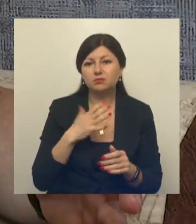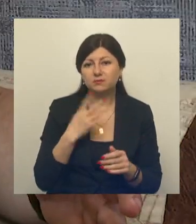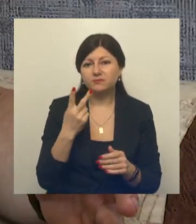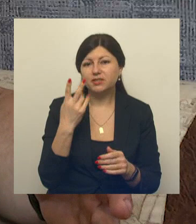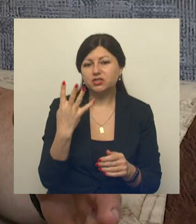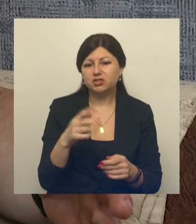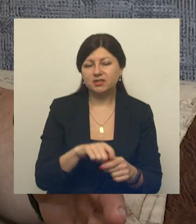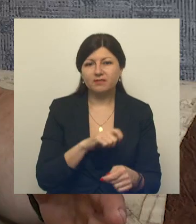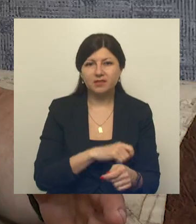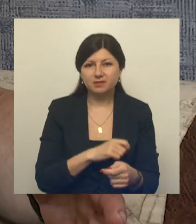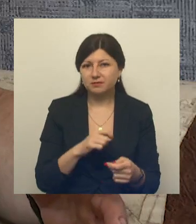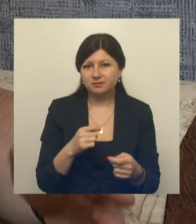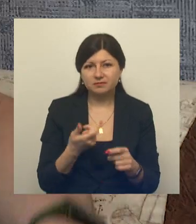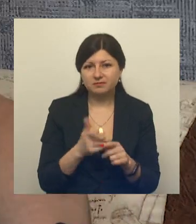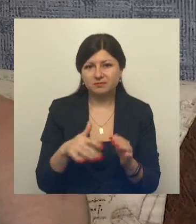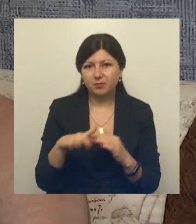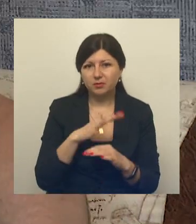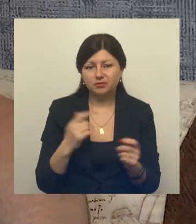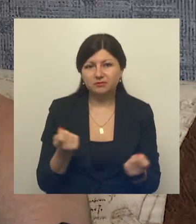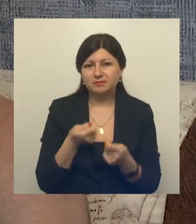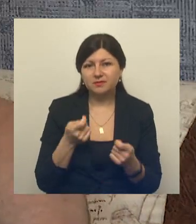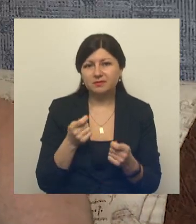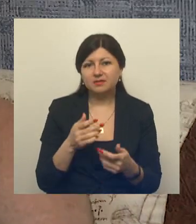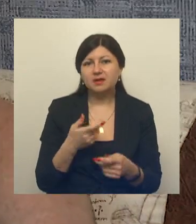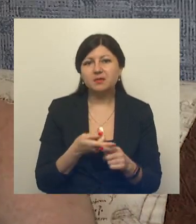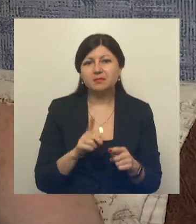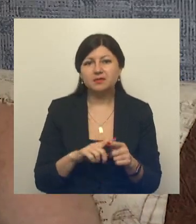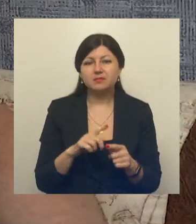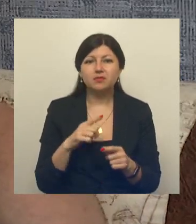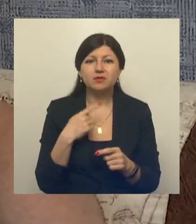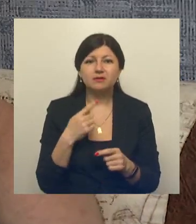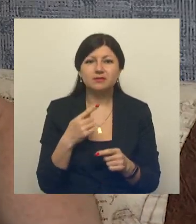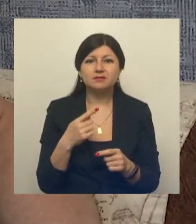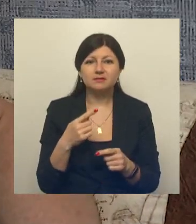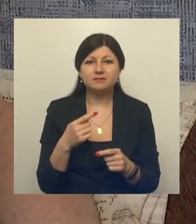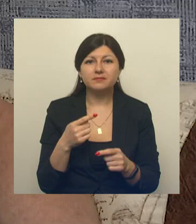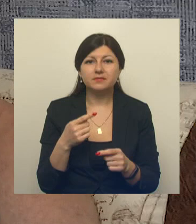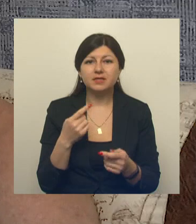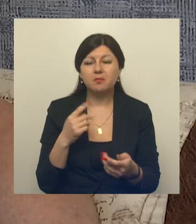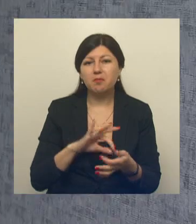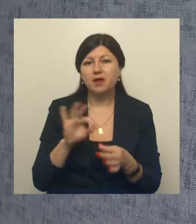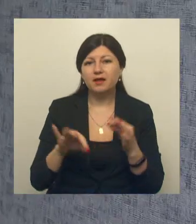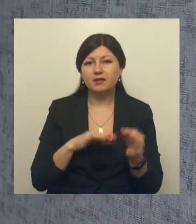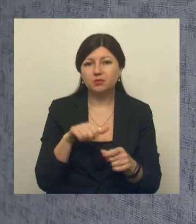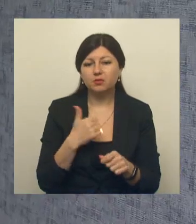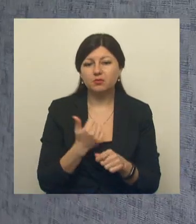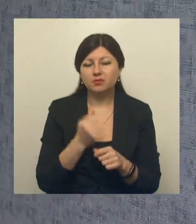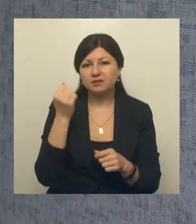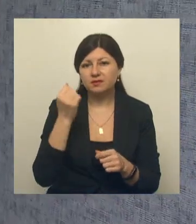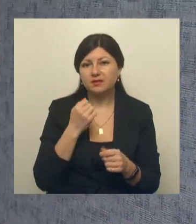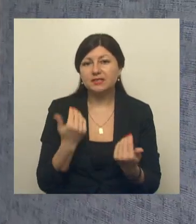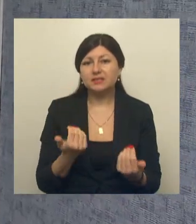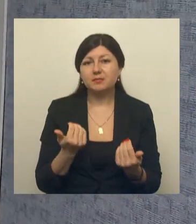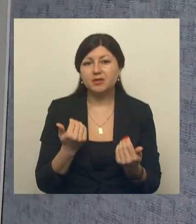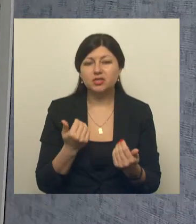24 квадрата всего жилой площади. Они говорят: а как вы так? И они говорят: есть же проект губернатора. Теперь